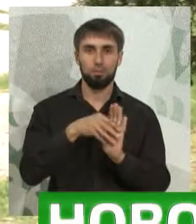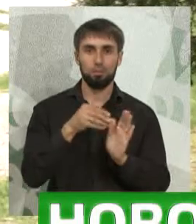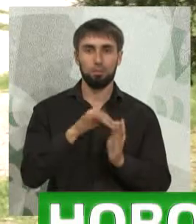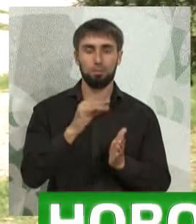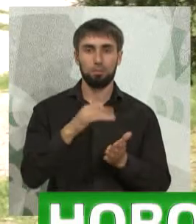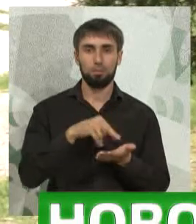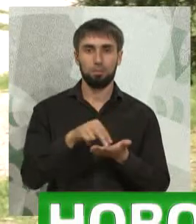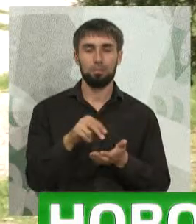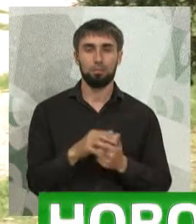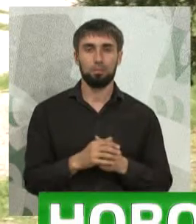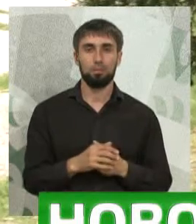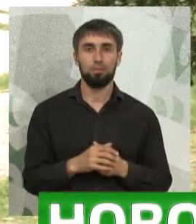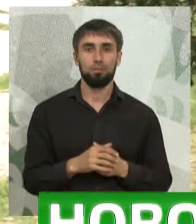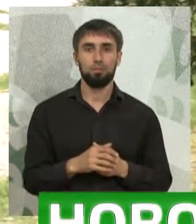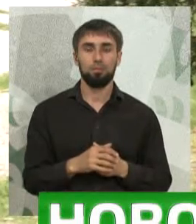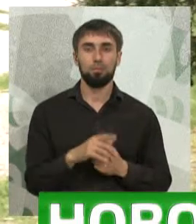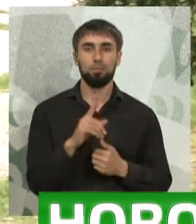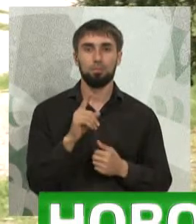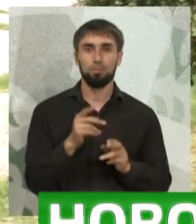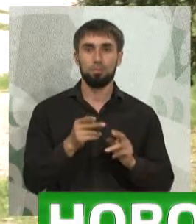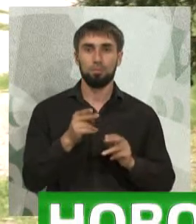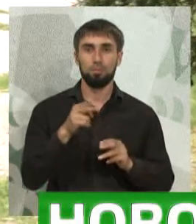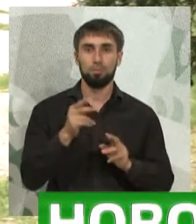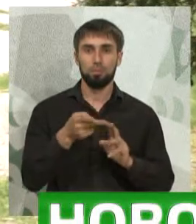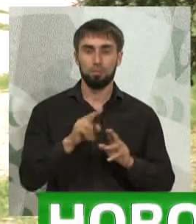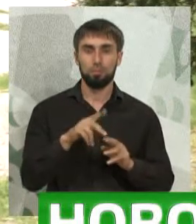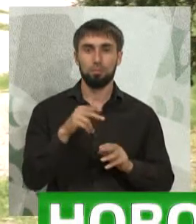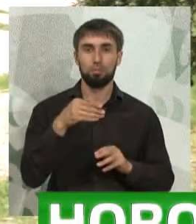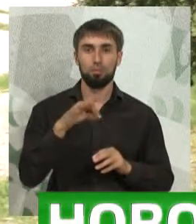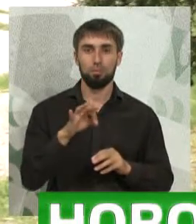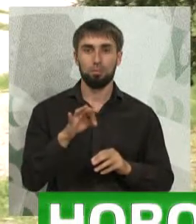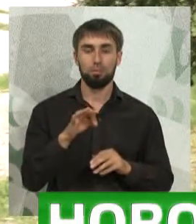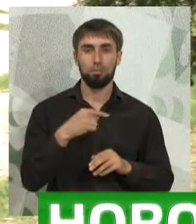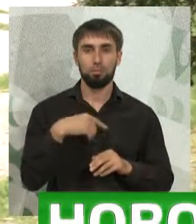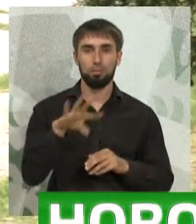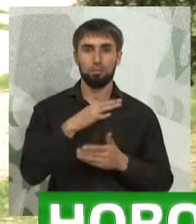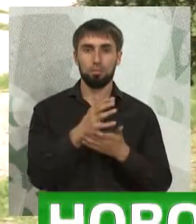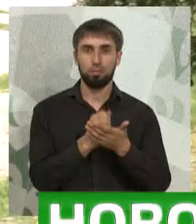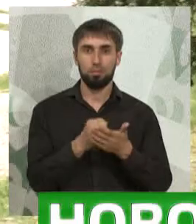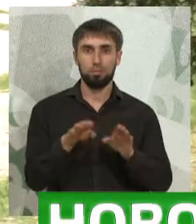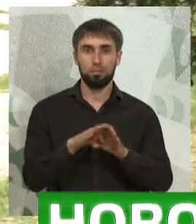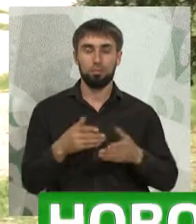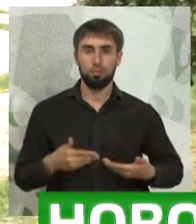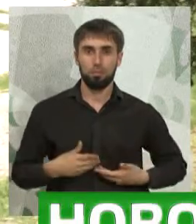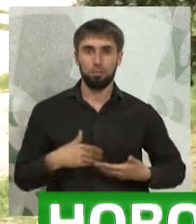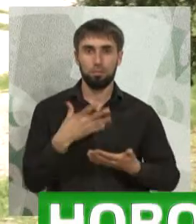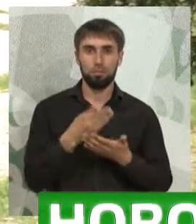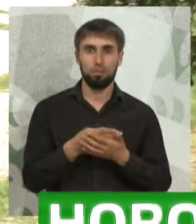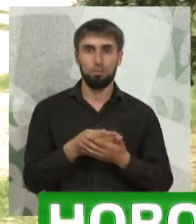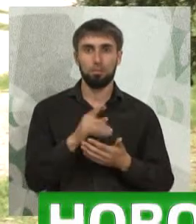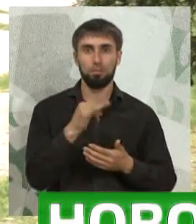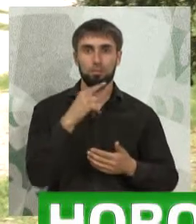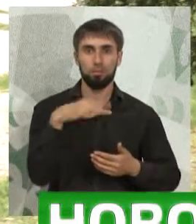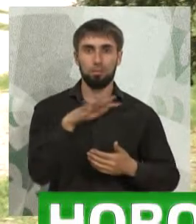прийти на эти выборы, потому что этим самым мы сохраняем жизнь свою, нашей страны